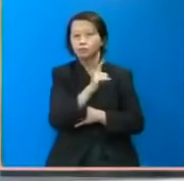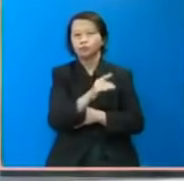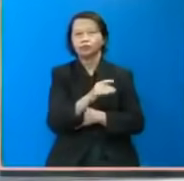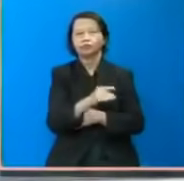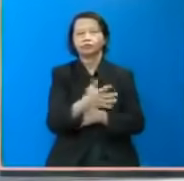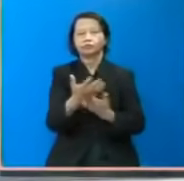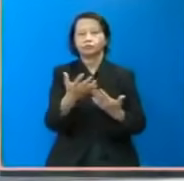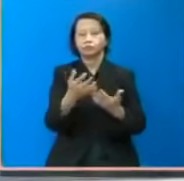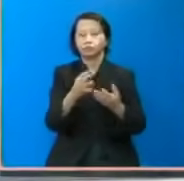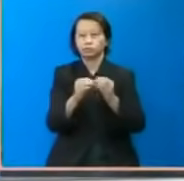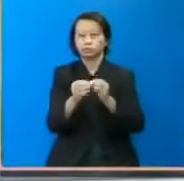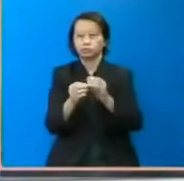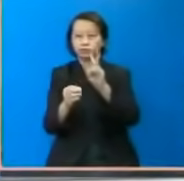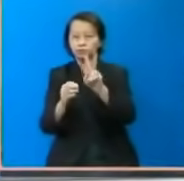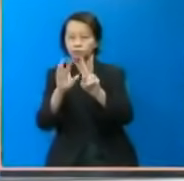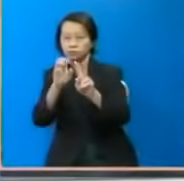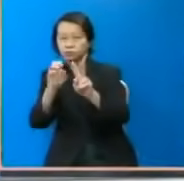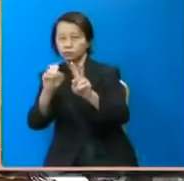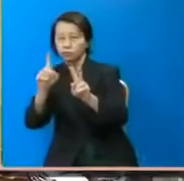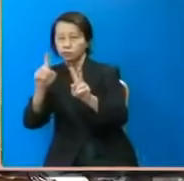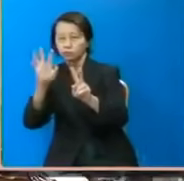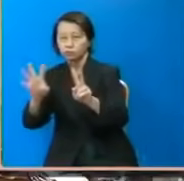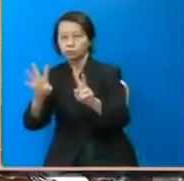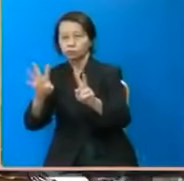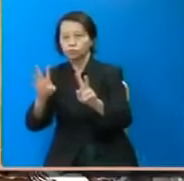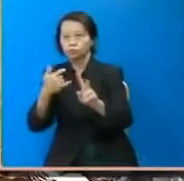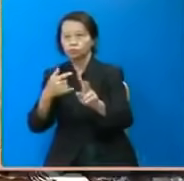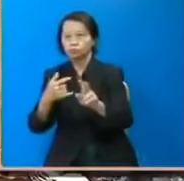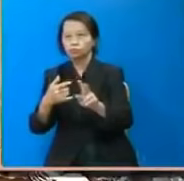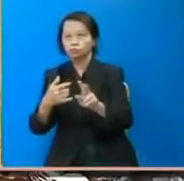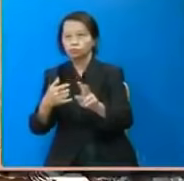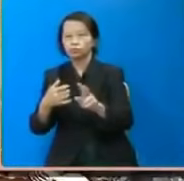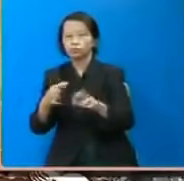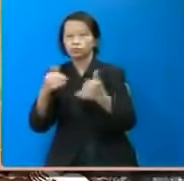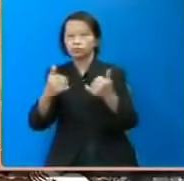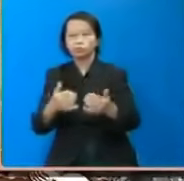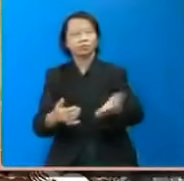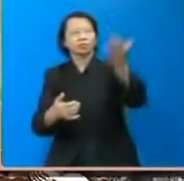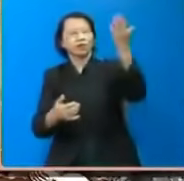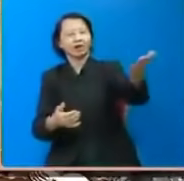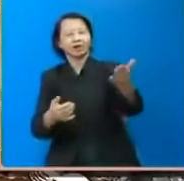tahun 2014 kenapa tidak ada undi?